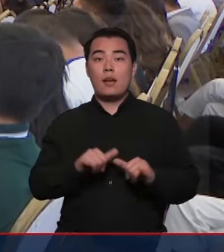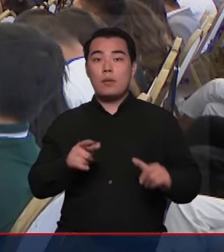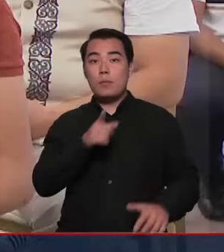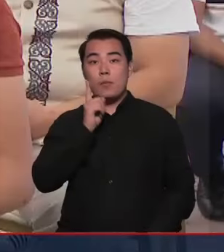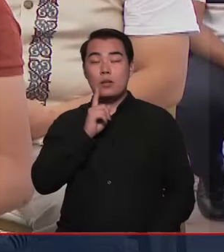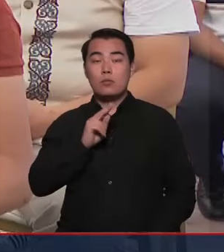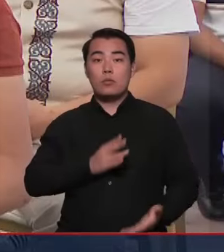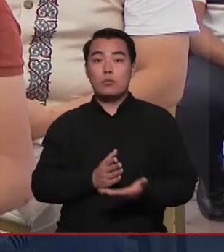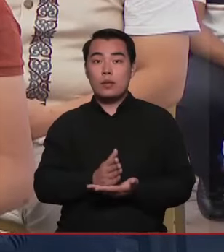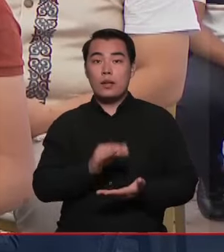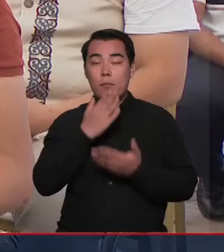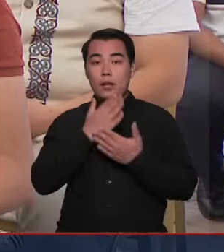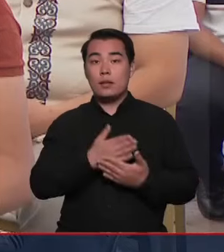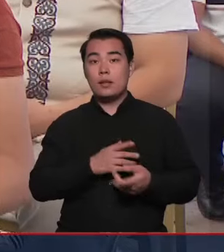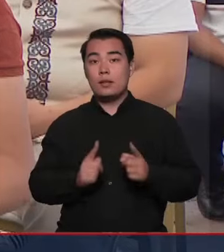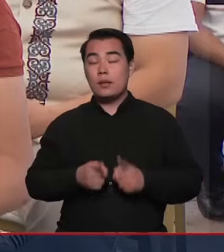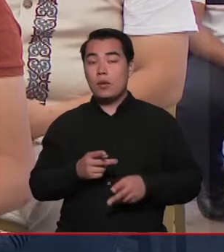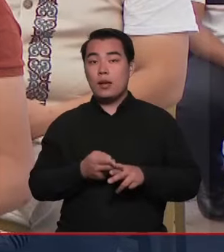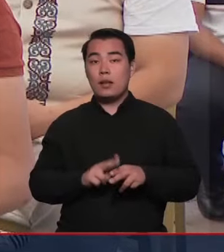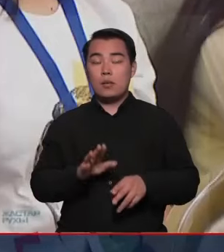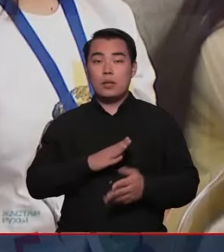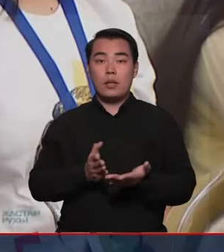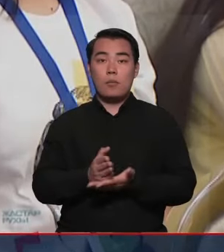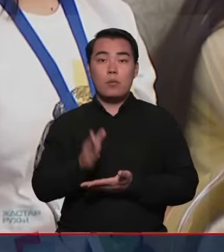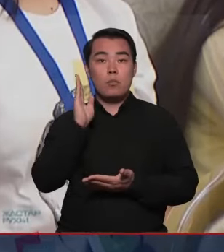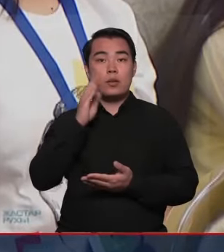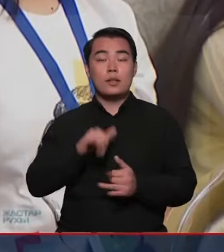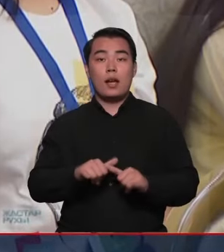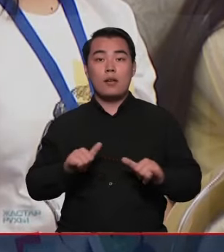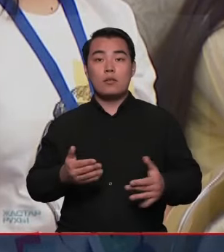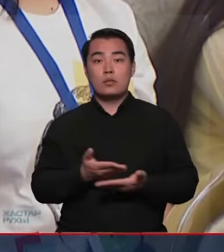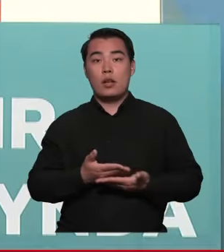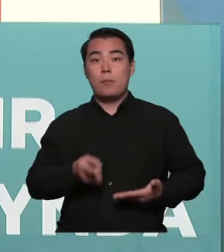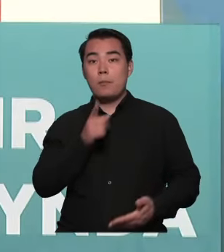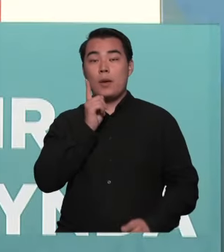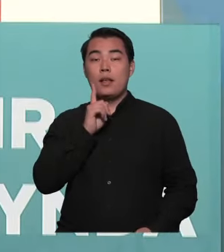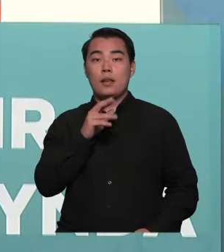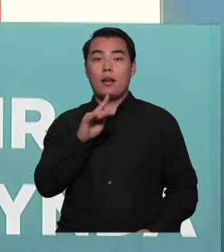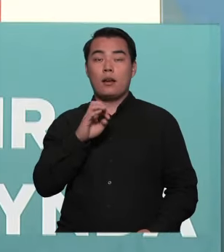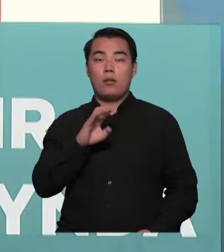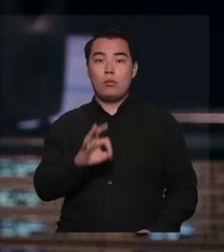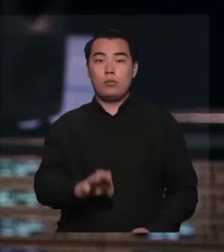знаниям, трудолюбие и патриотизм. Эти направления стали основой для дальнейшего развития нашего молодежного крыла.